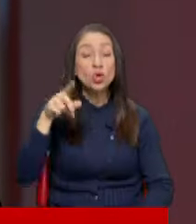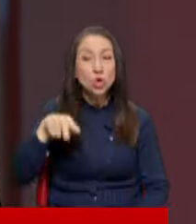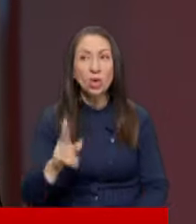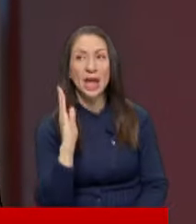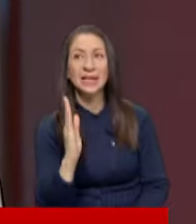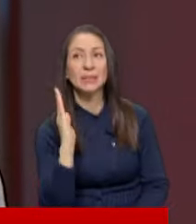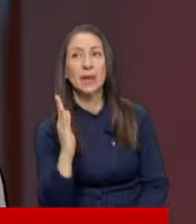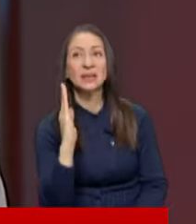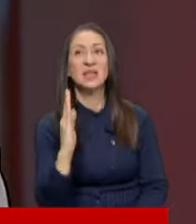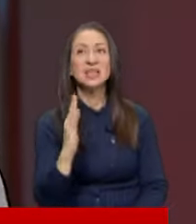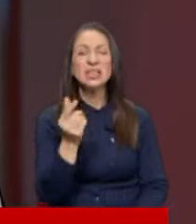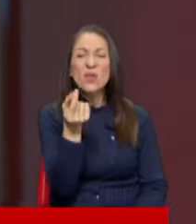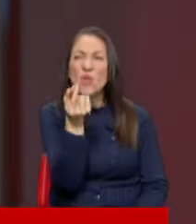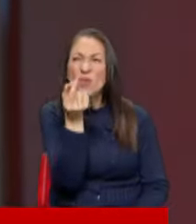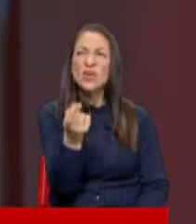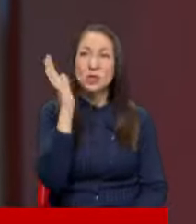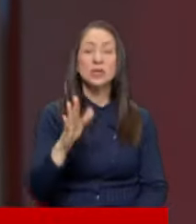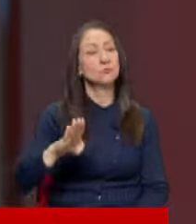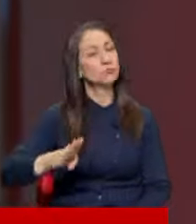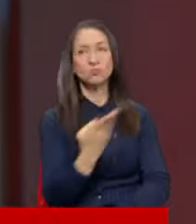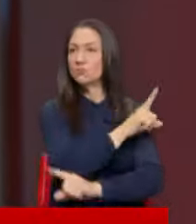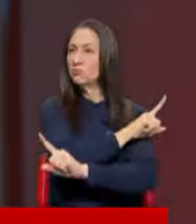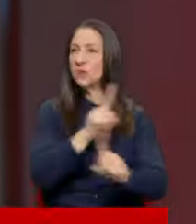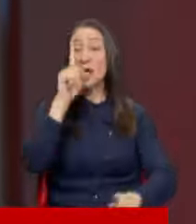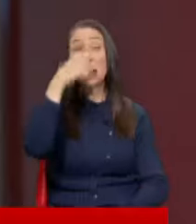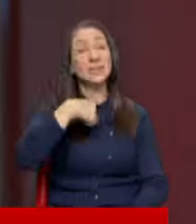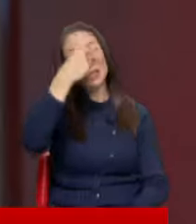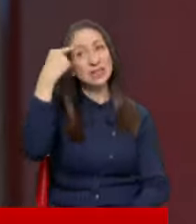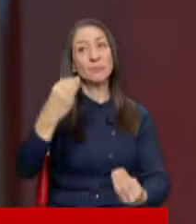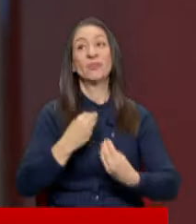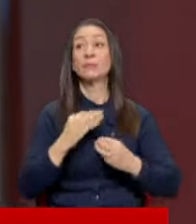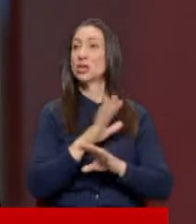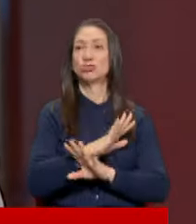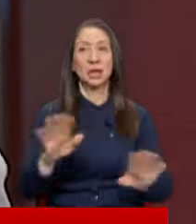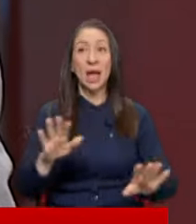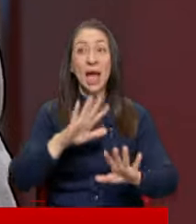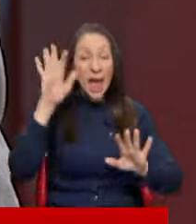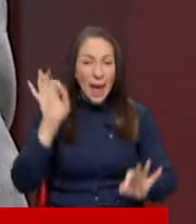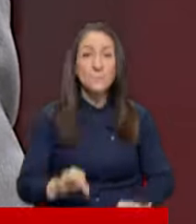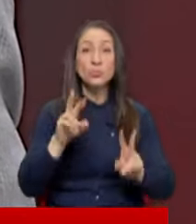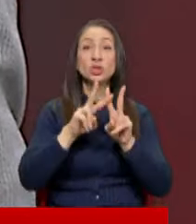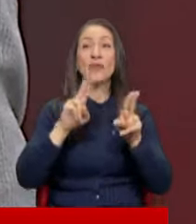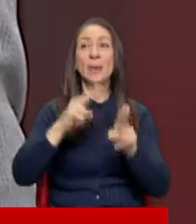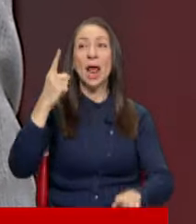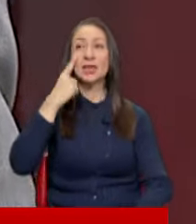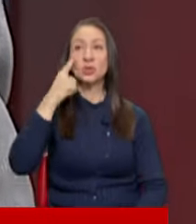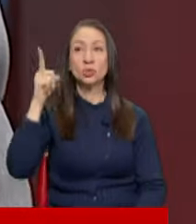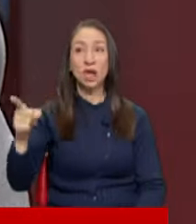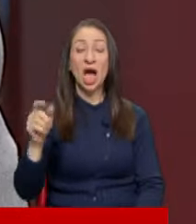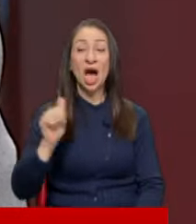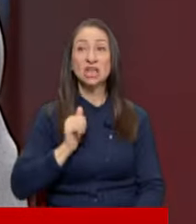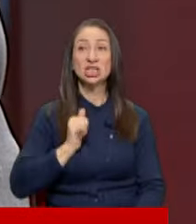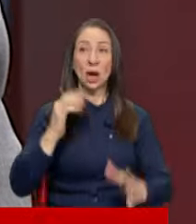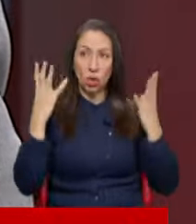yolunda gitmekten zerre kadar taviz vermeyi Allah bize nasip etmeyecek hep Mustafa Kemal Atatürk'e